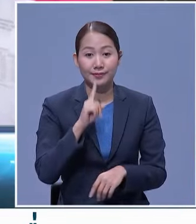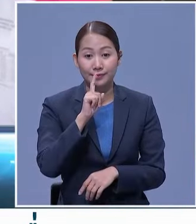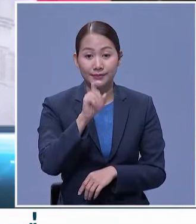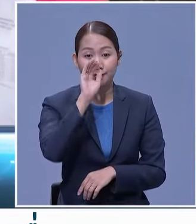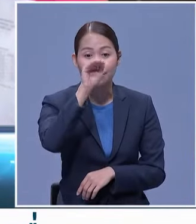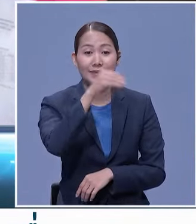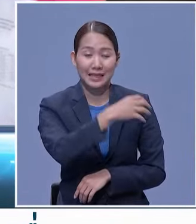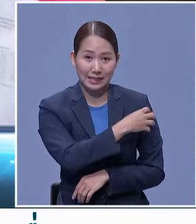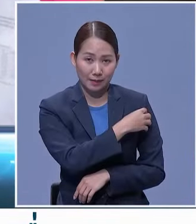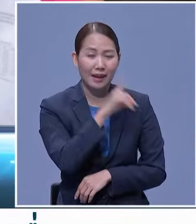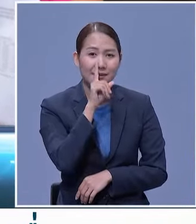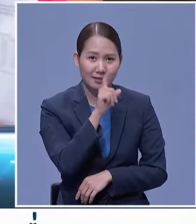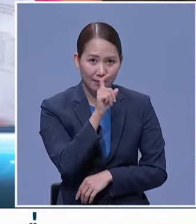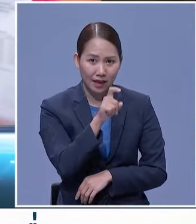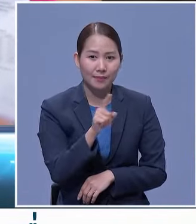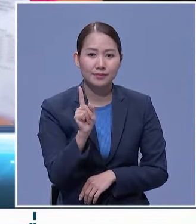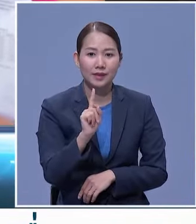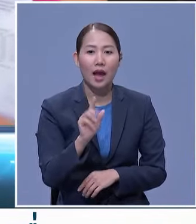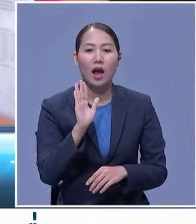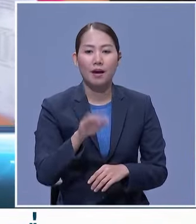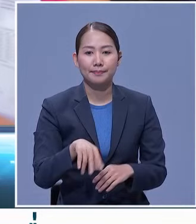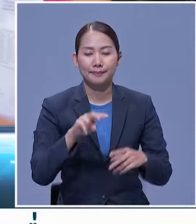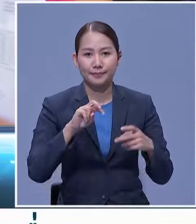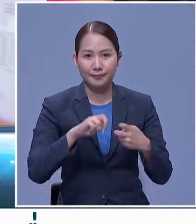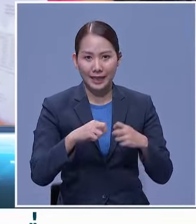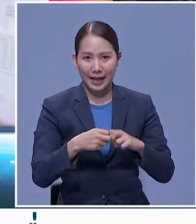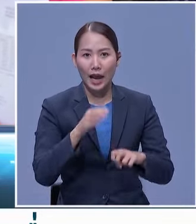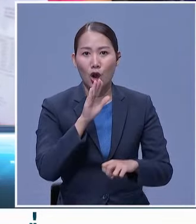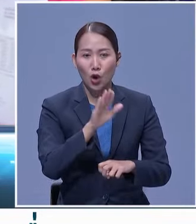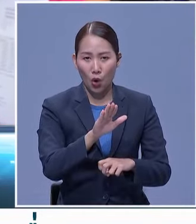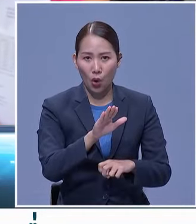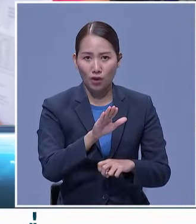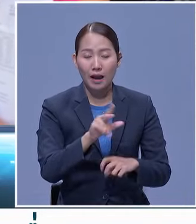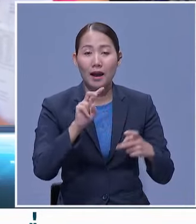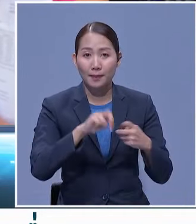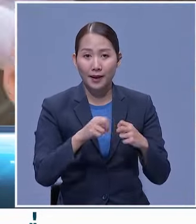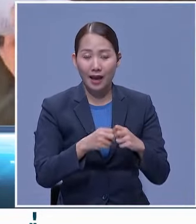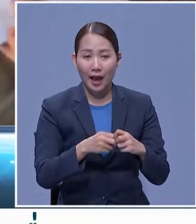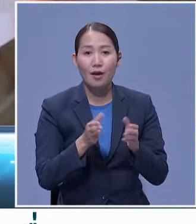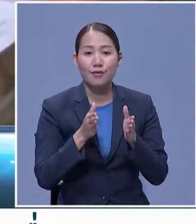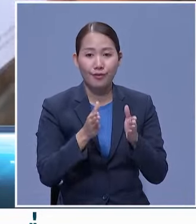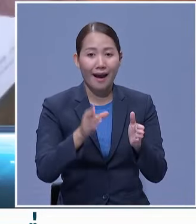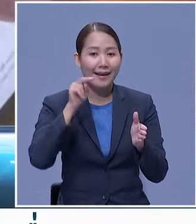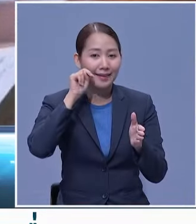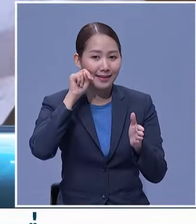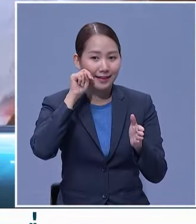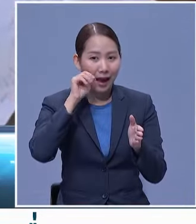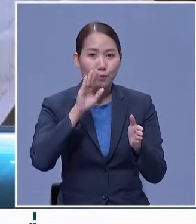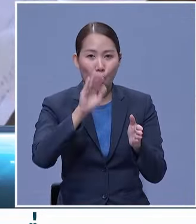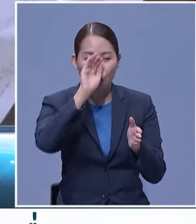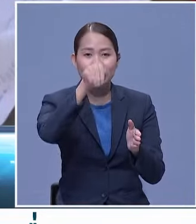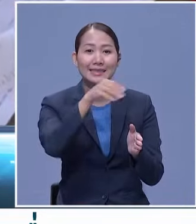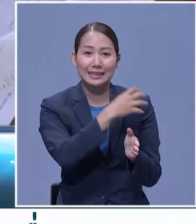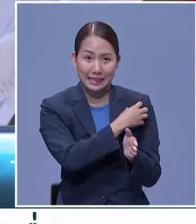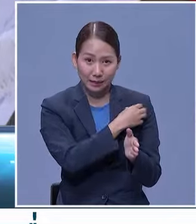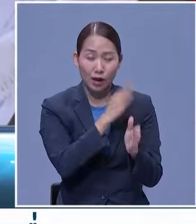ที่ตัวเองทราบคือในกองประปาของเทศบาลเมืองบัวใหญ่เคยมีปัญหาเจ้าที่ไปทุจริตโดยการแอบเก็บค่าน้ำเข้ากระเป๋าตัวเ